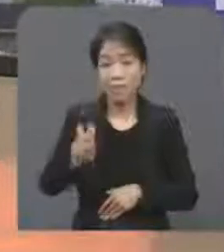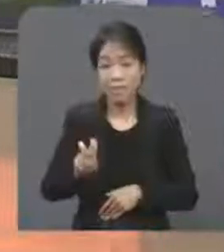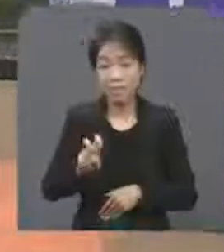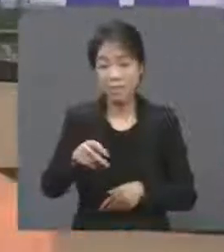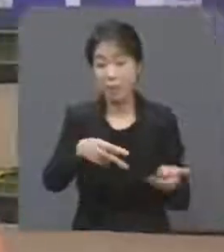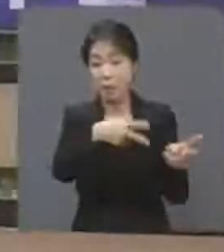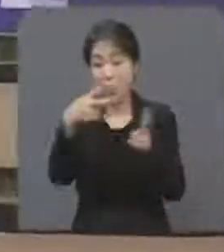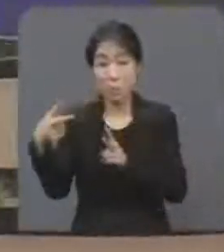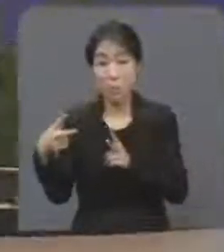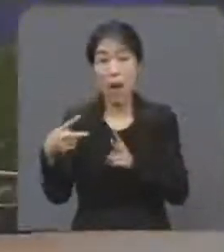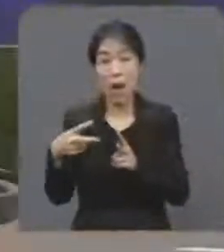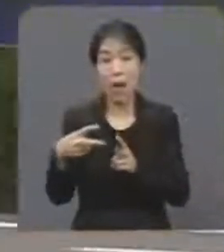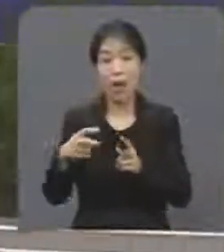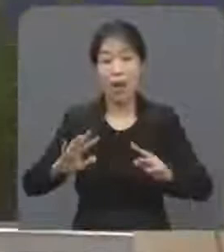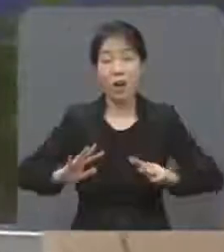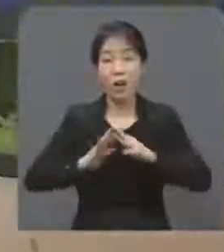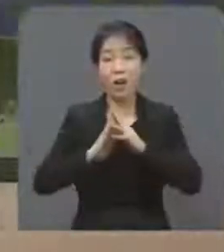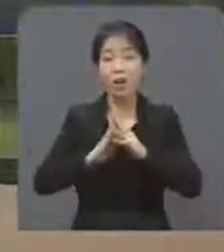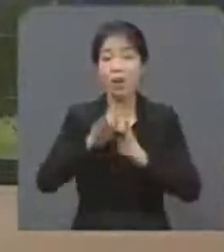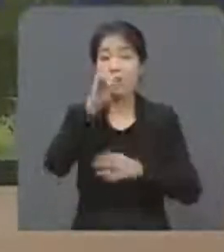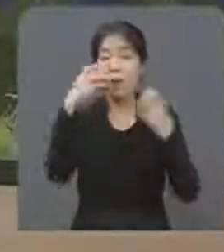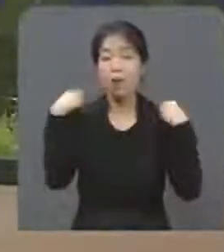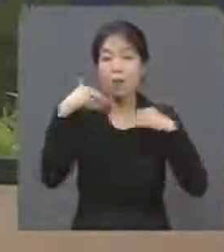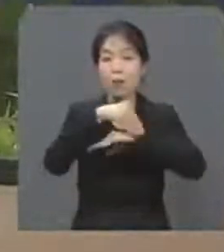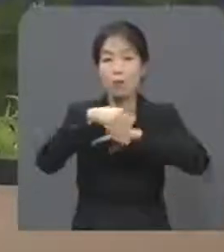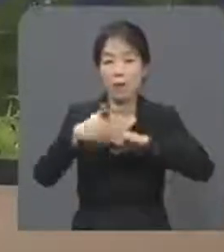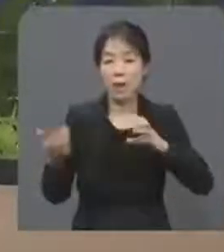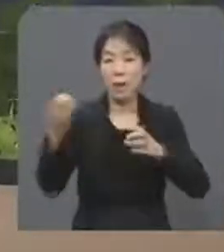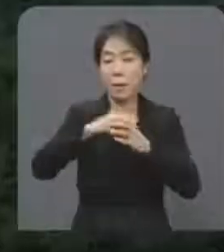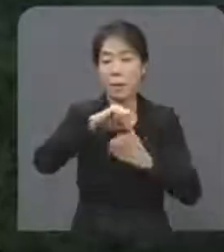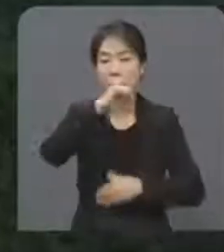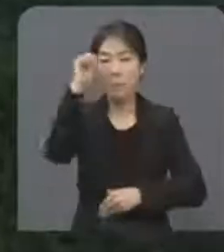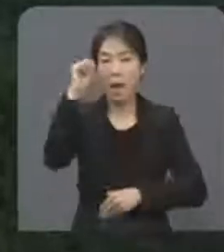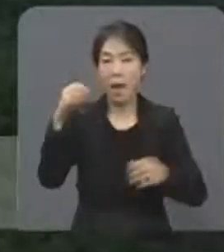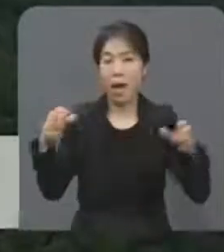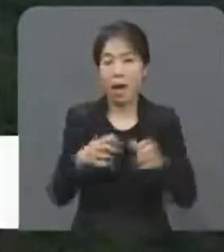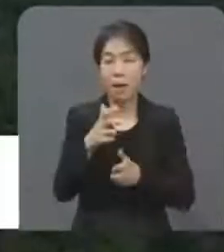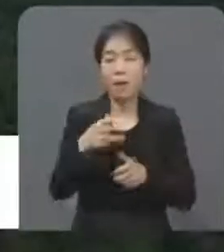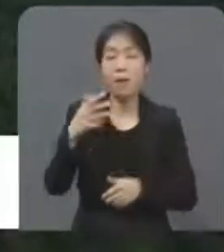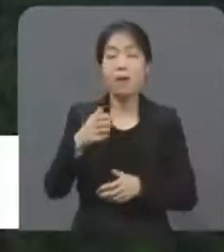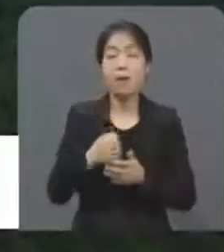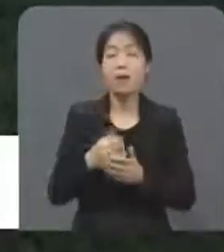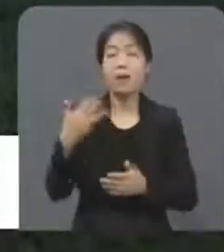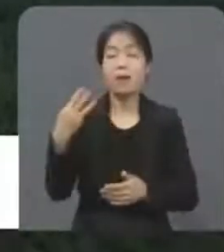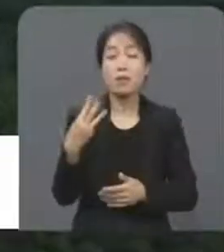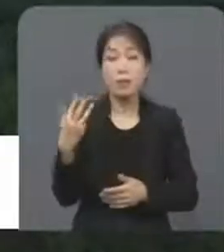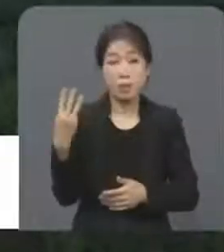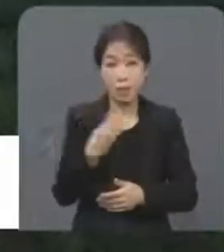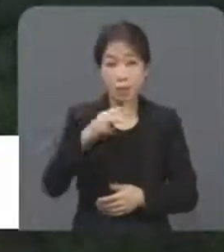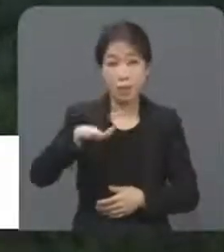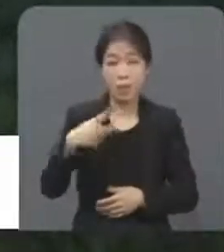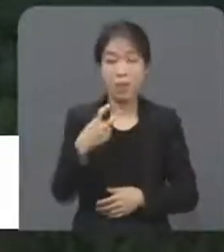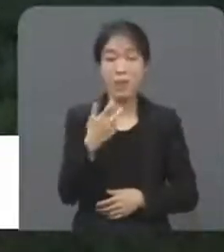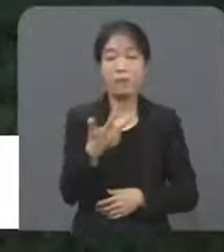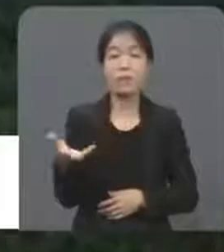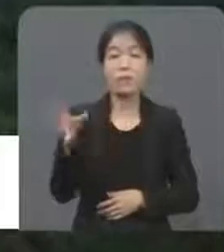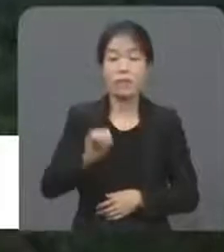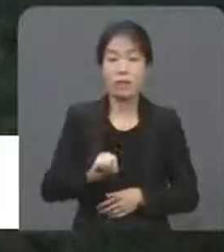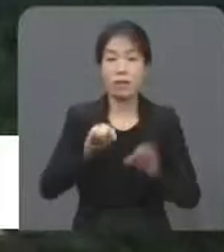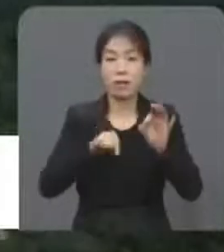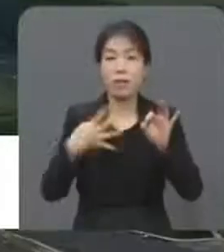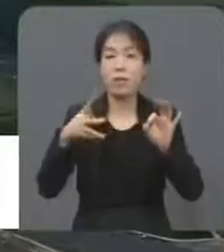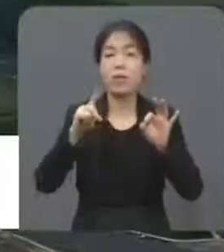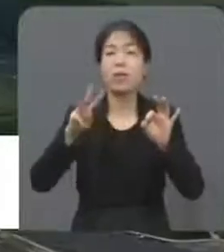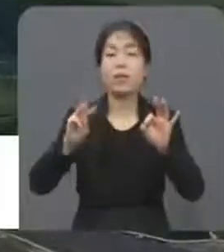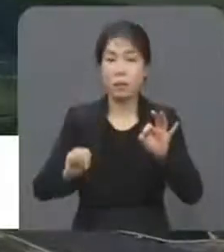정부의 5차 도로 건설 계획에 반영 됐습니다 총사업비 3827 원의 길이만 10.4 km